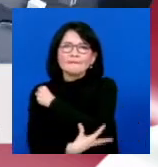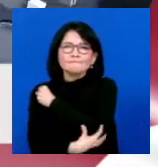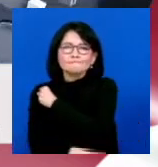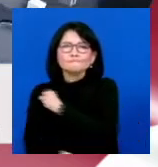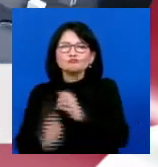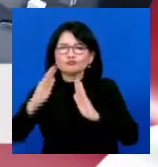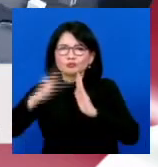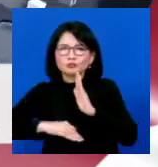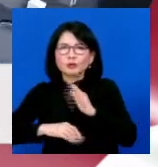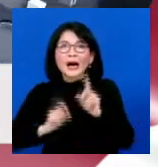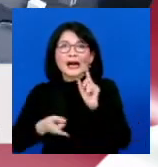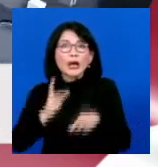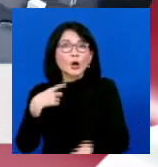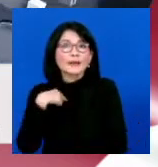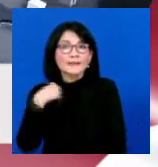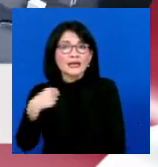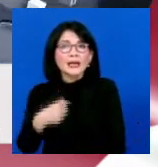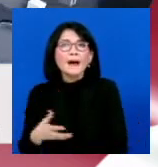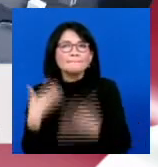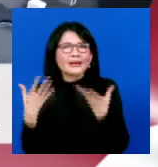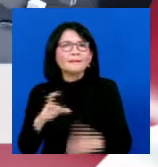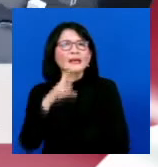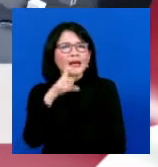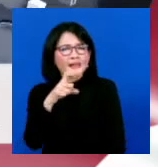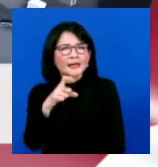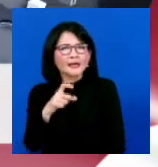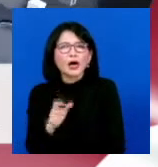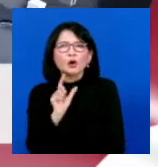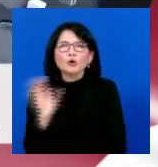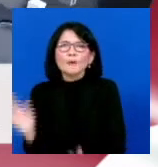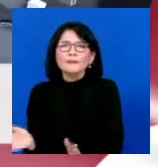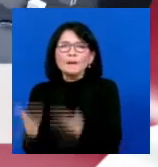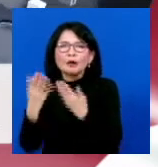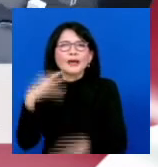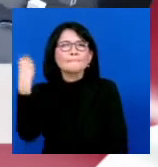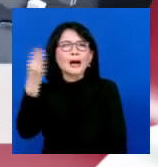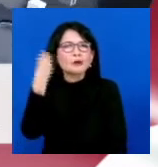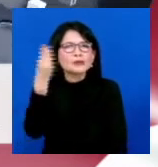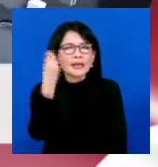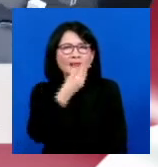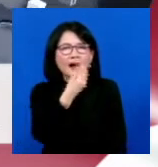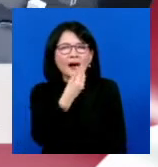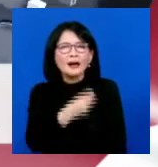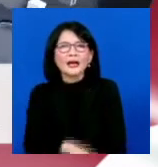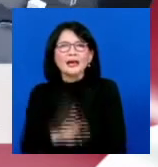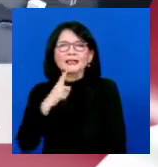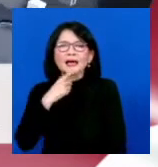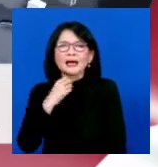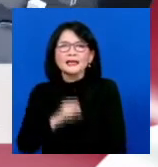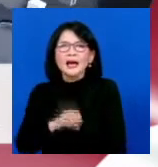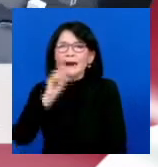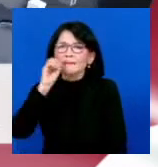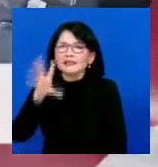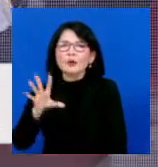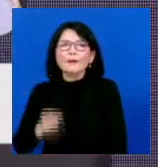jika terpilih Bagaimana strategi anda dalam pembangunan sektor pariwisata serta menjawab problem